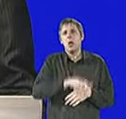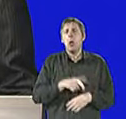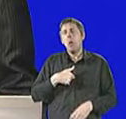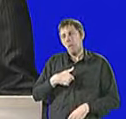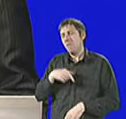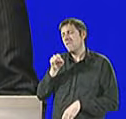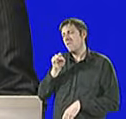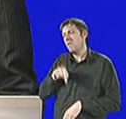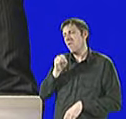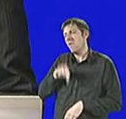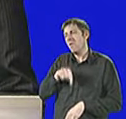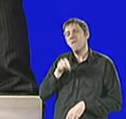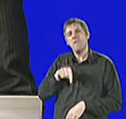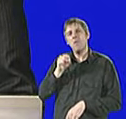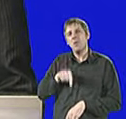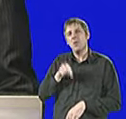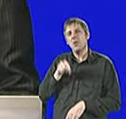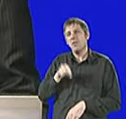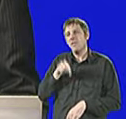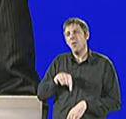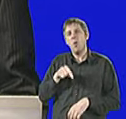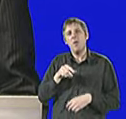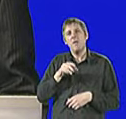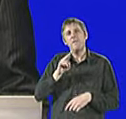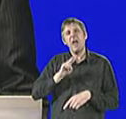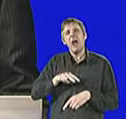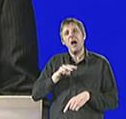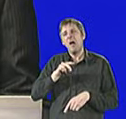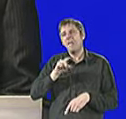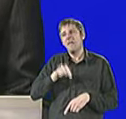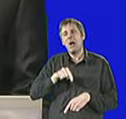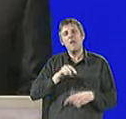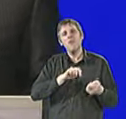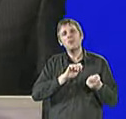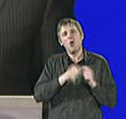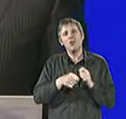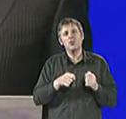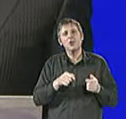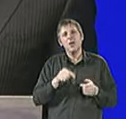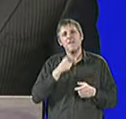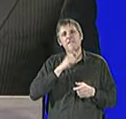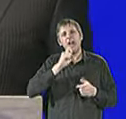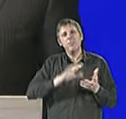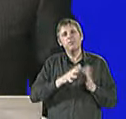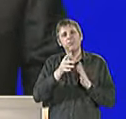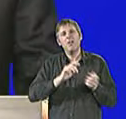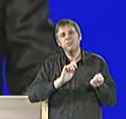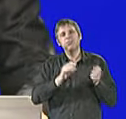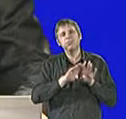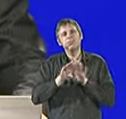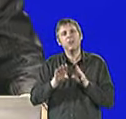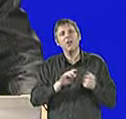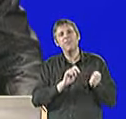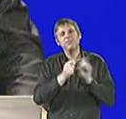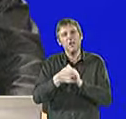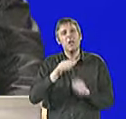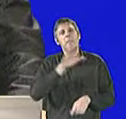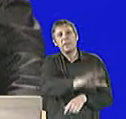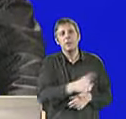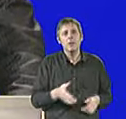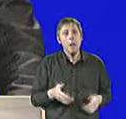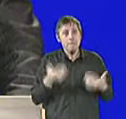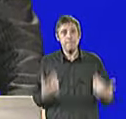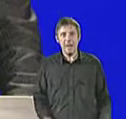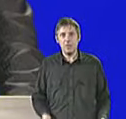nécessaire à la crédibilité de la gauche. Et aujourd'hui, quand on ose négocier des